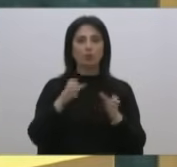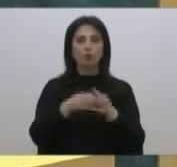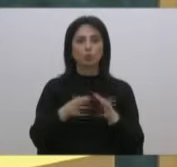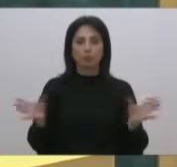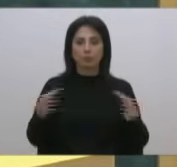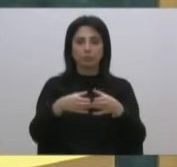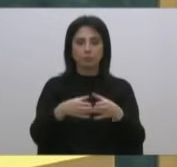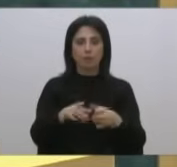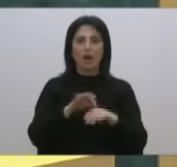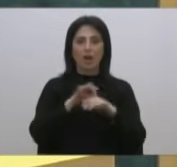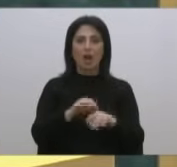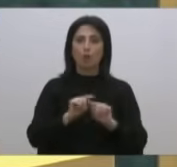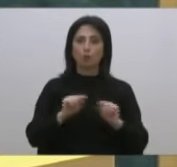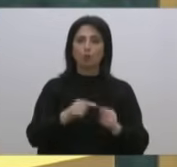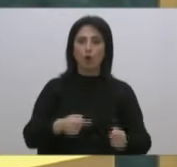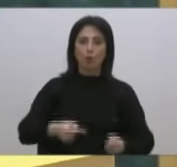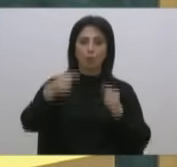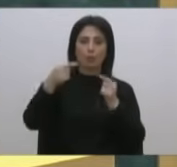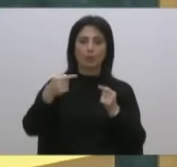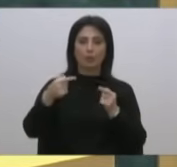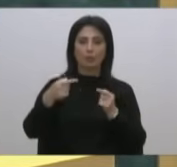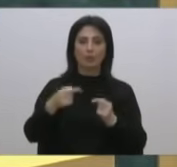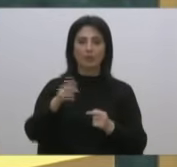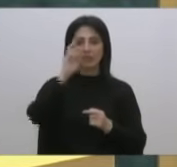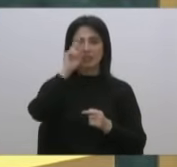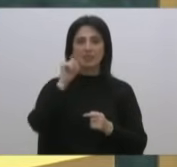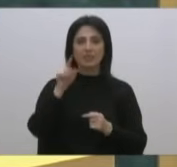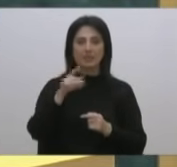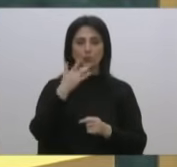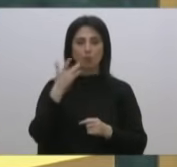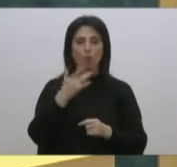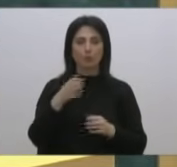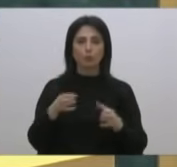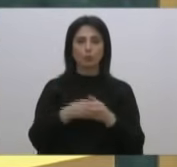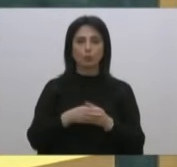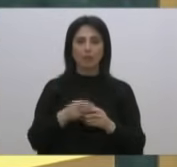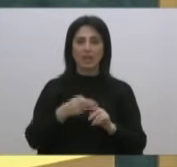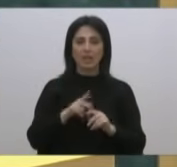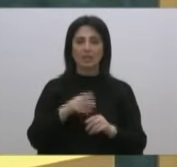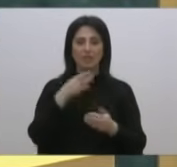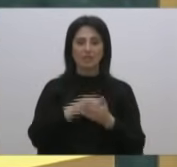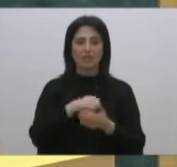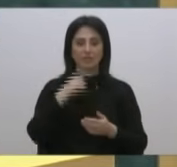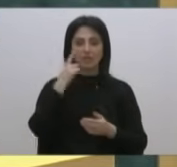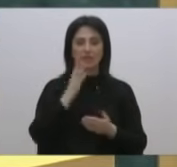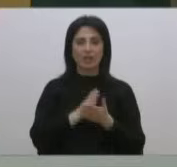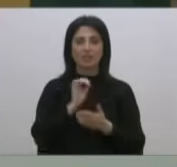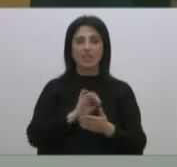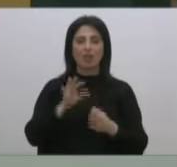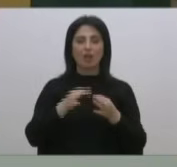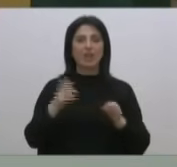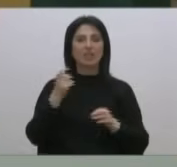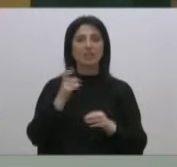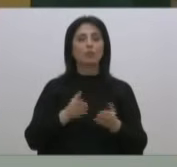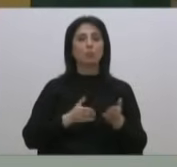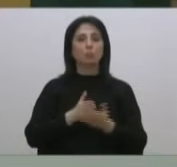Alibdes, Da se Gaucios oponireba, Sahelis uplebo, politicul Gunz, Estavistavat, Aris, Europoli